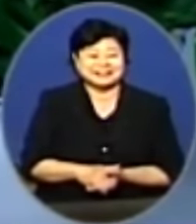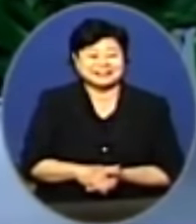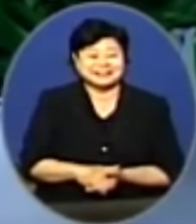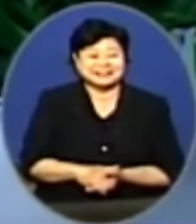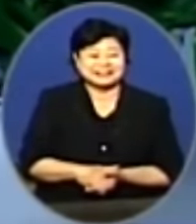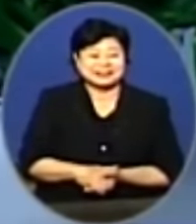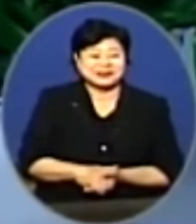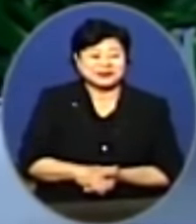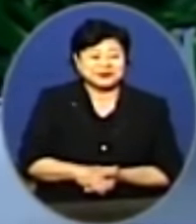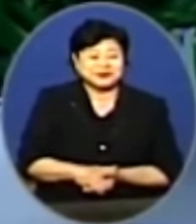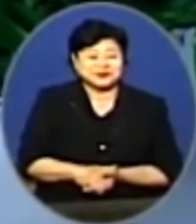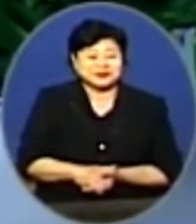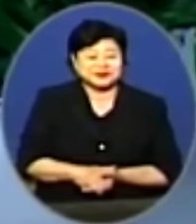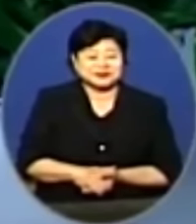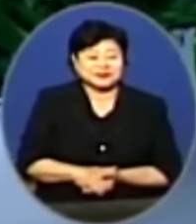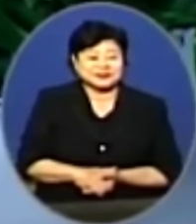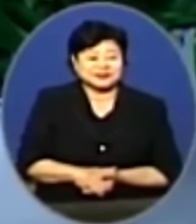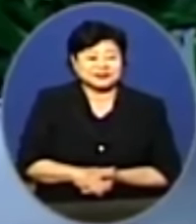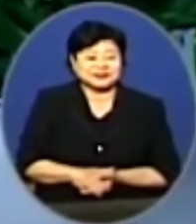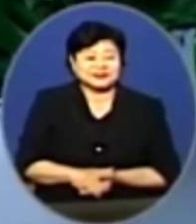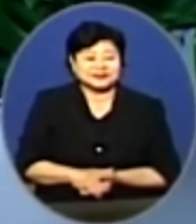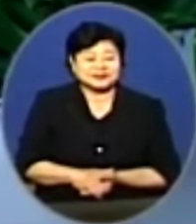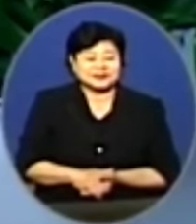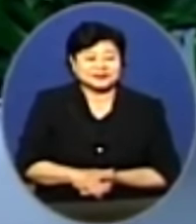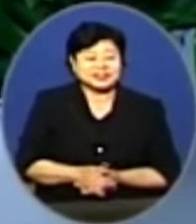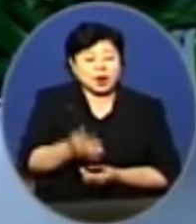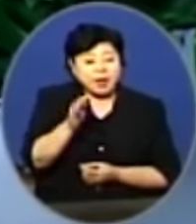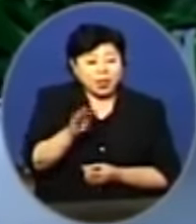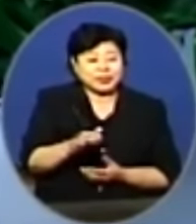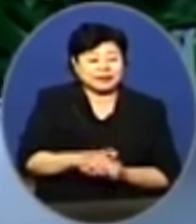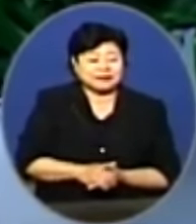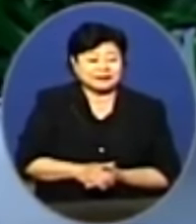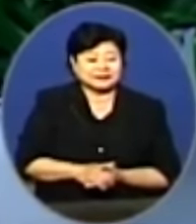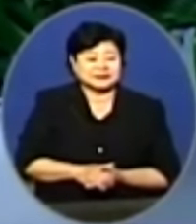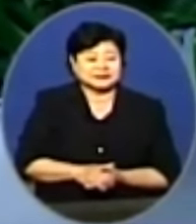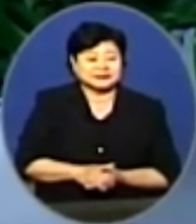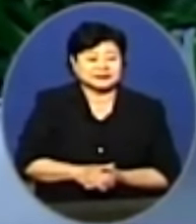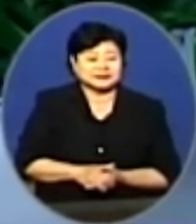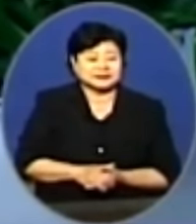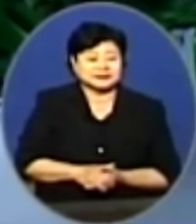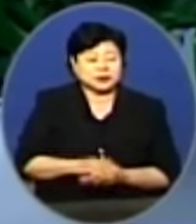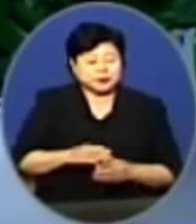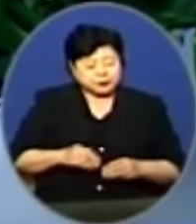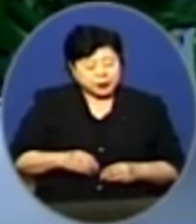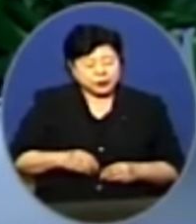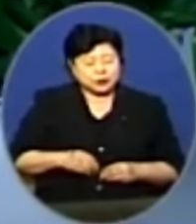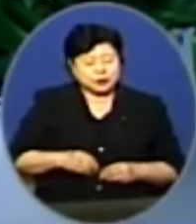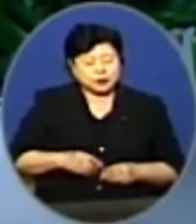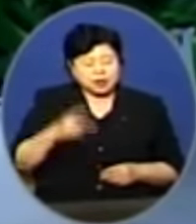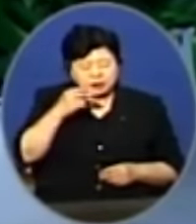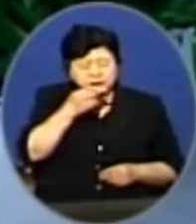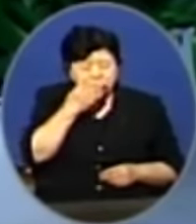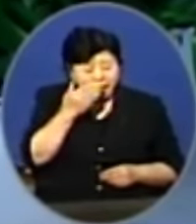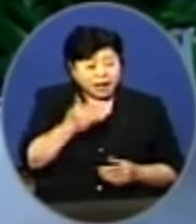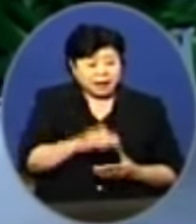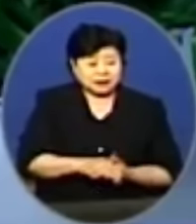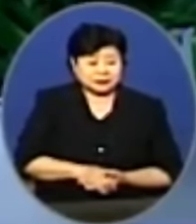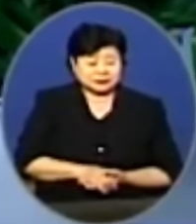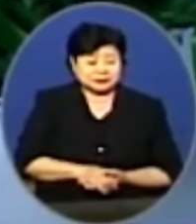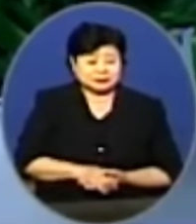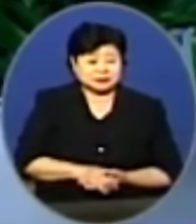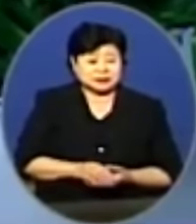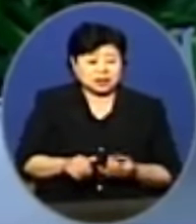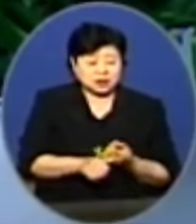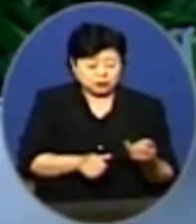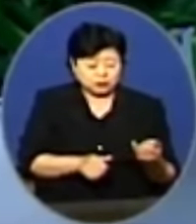나왔습니다. 그래? 그러면 여기는 굶는 것인데 굶을 수 있느냐?